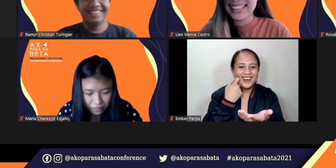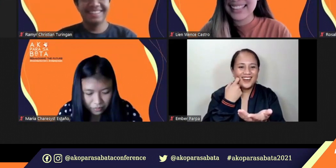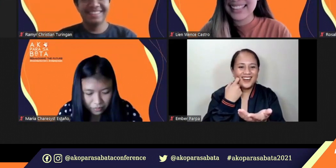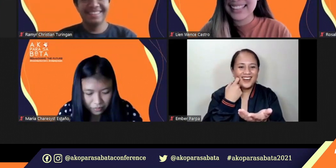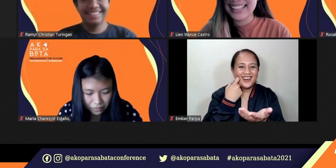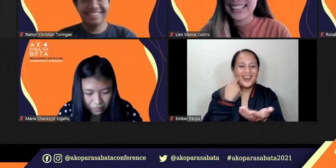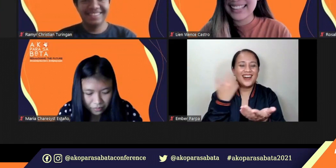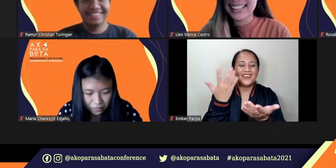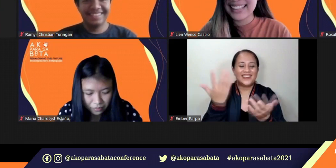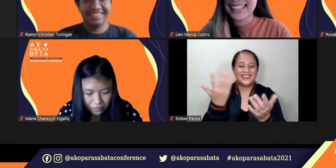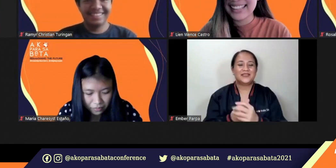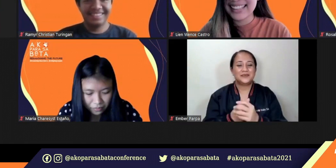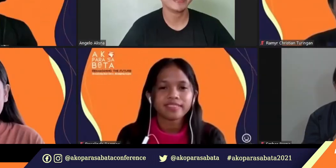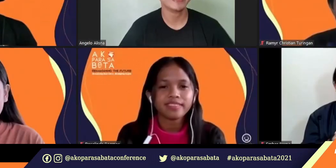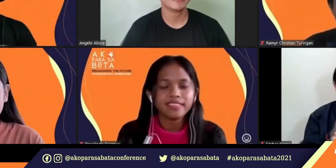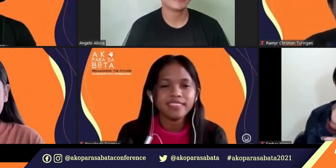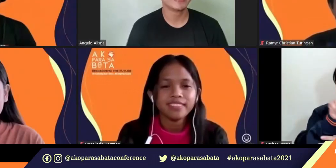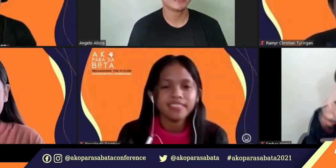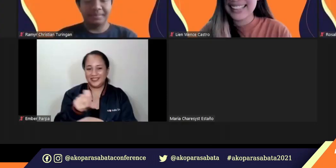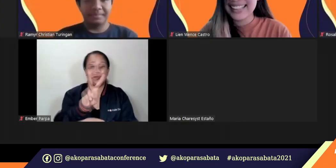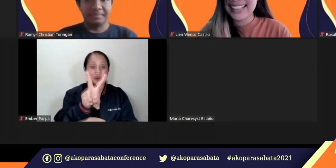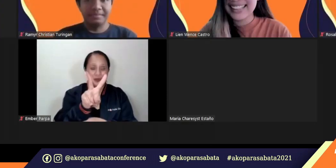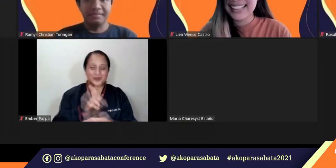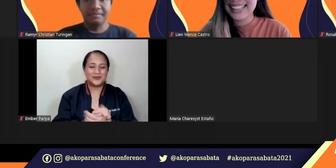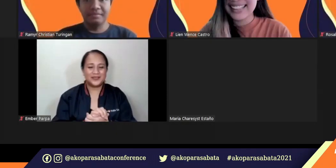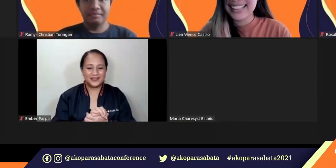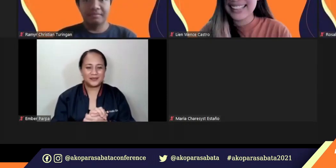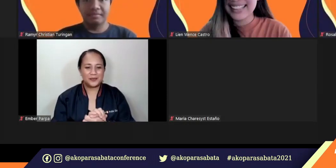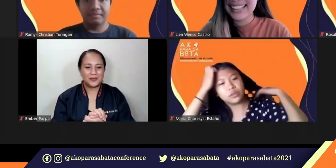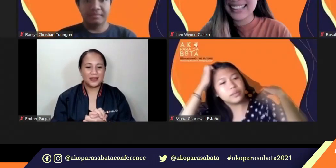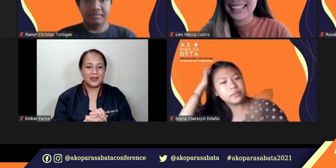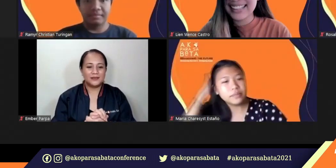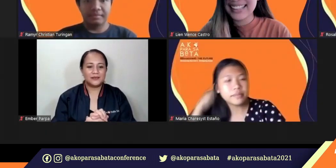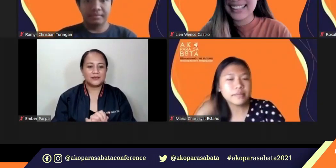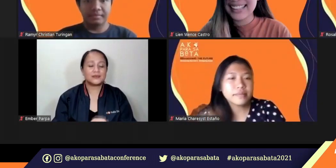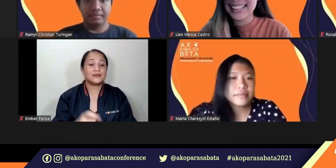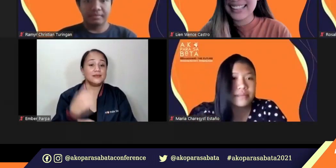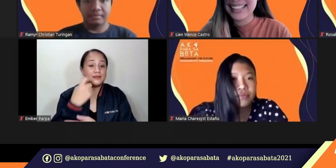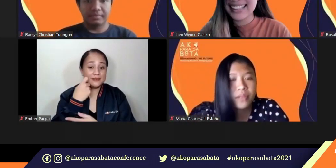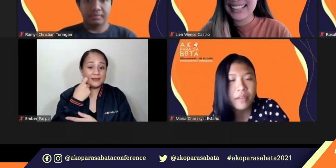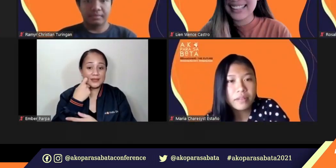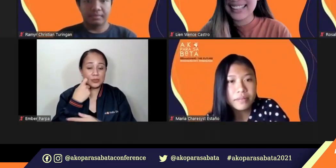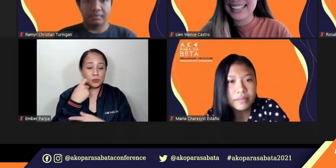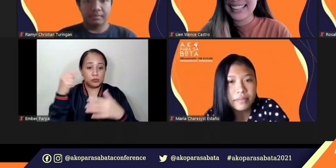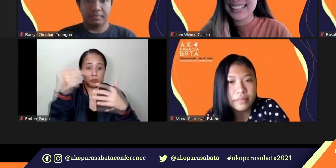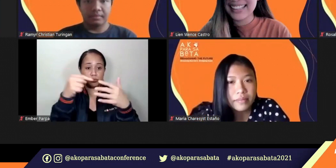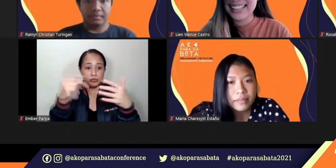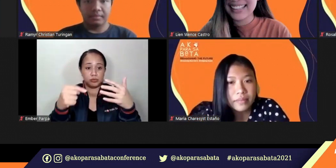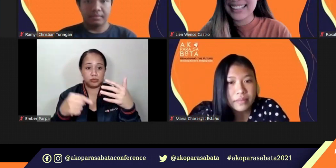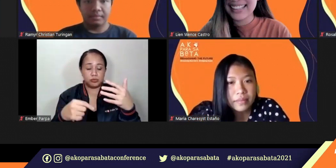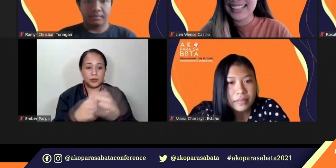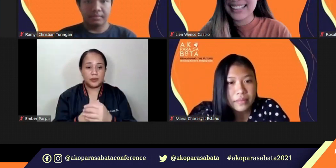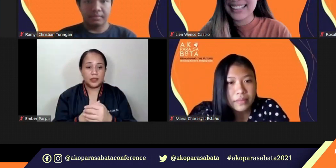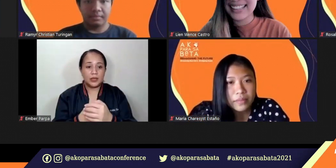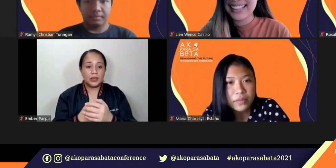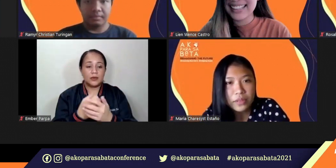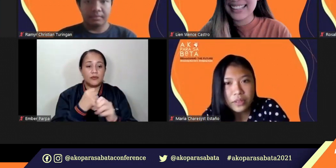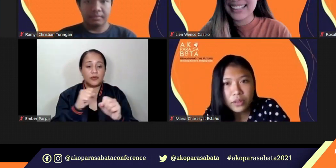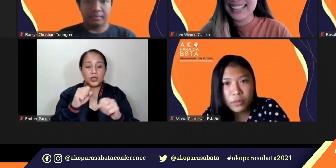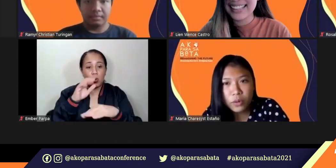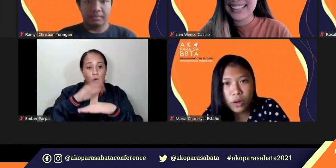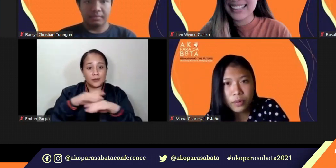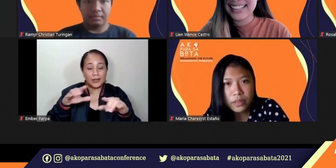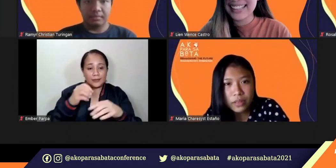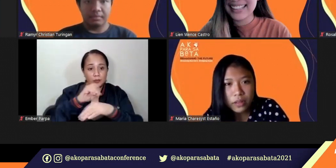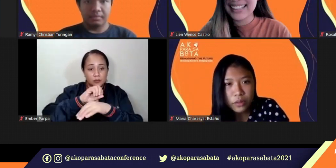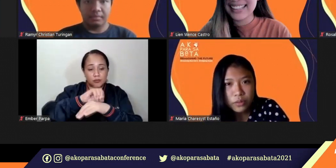Okay, good. Question number 2. Ito na talaga. Nabanggit nyo sa component yung free online counseling and